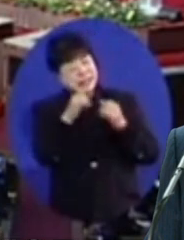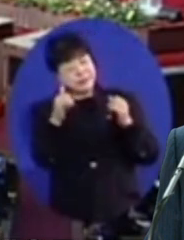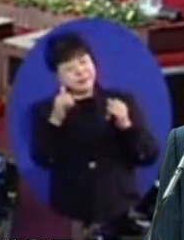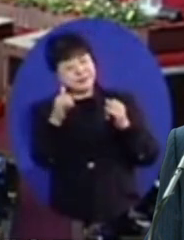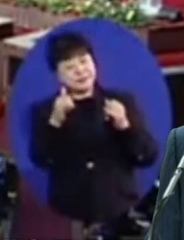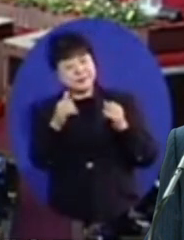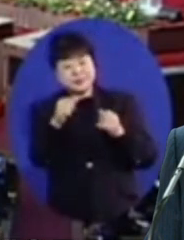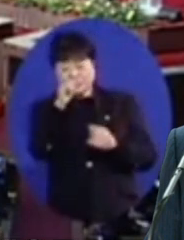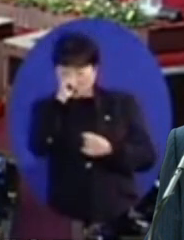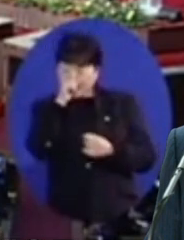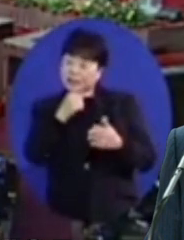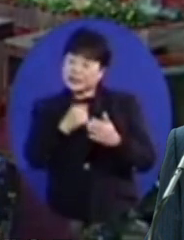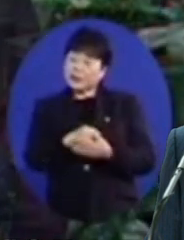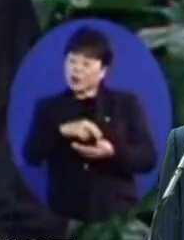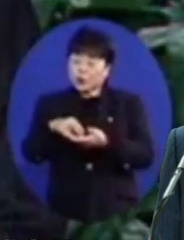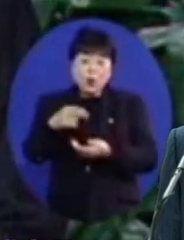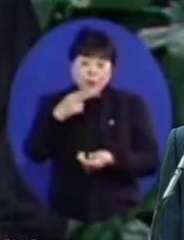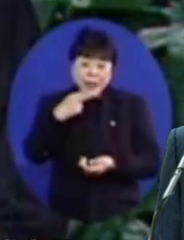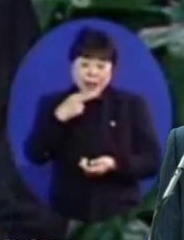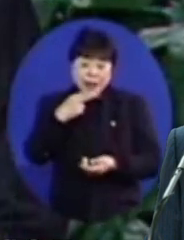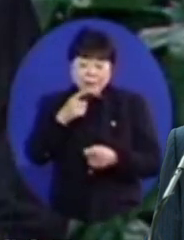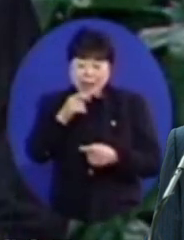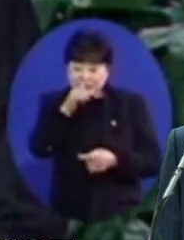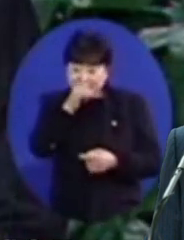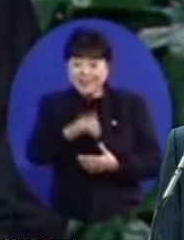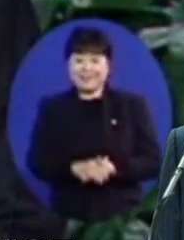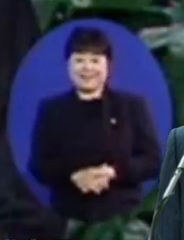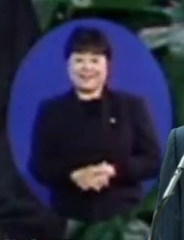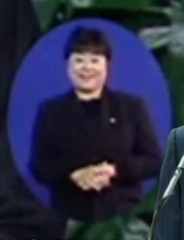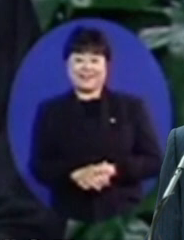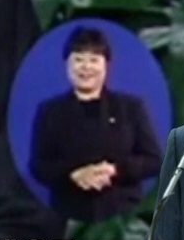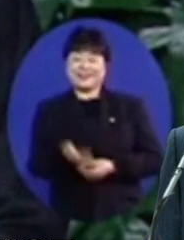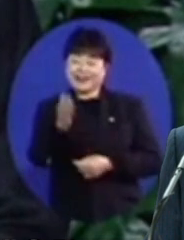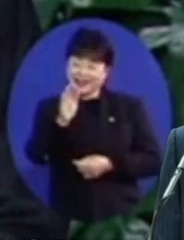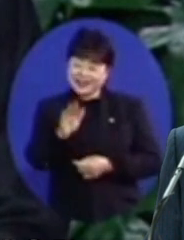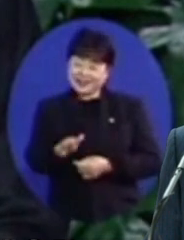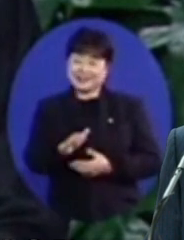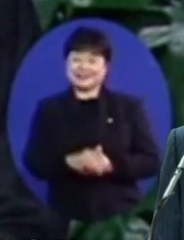좋아하기 때문에 구독하지 않다 이런 말을 하는 사람이 있는데